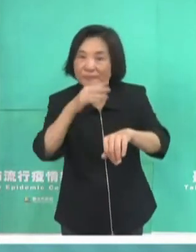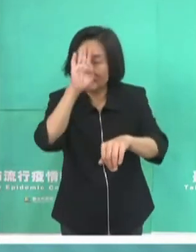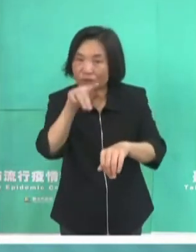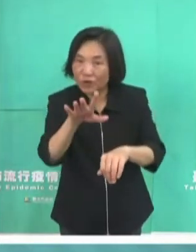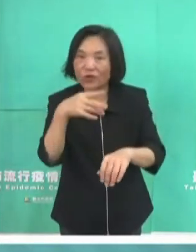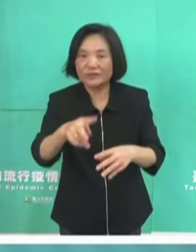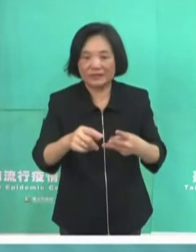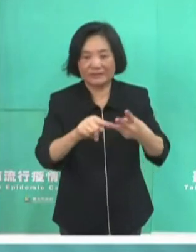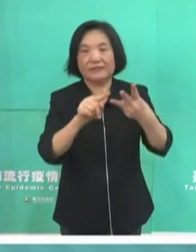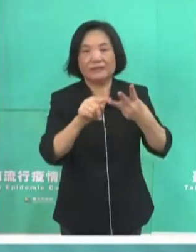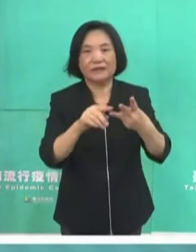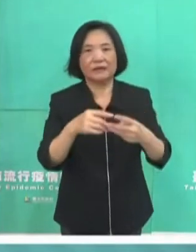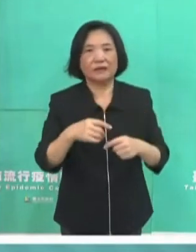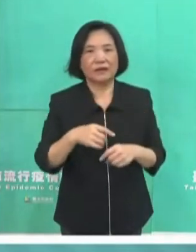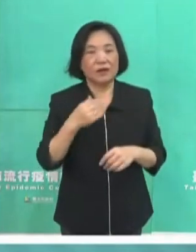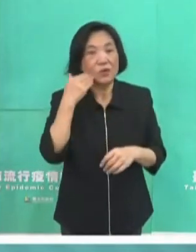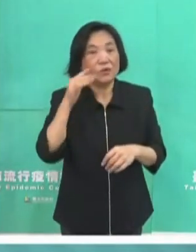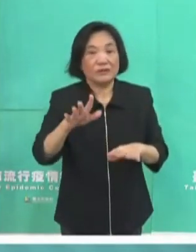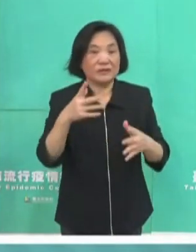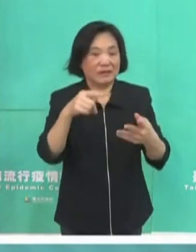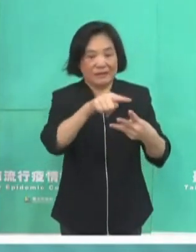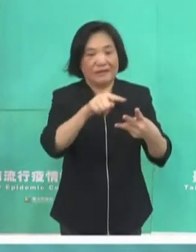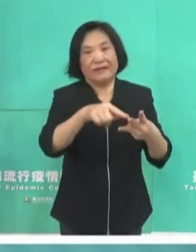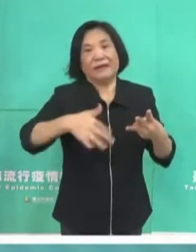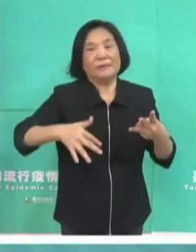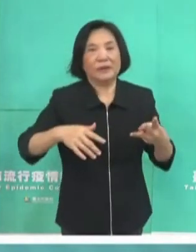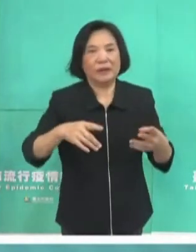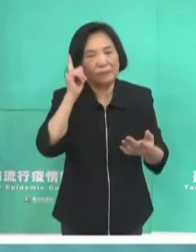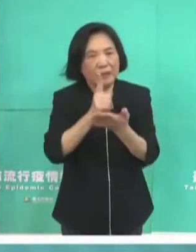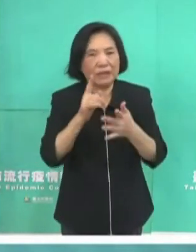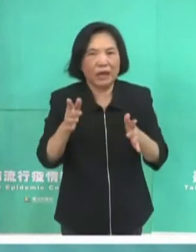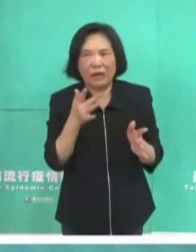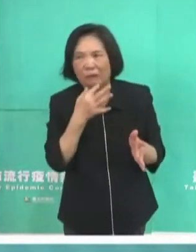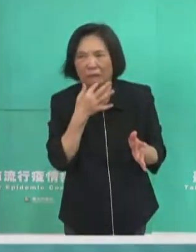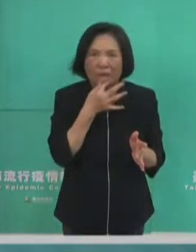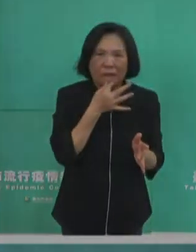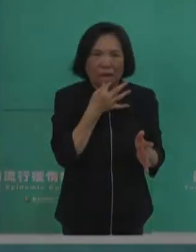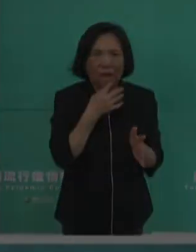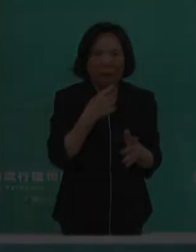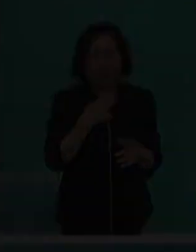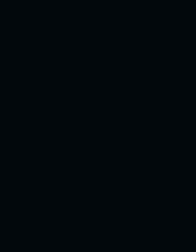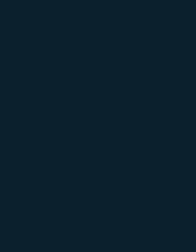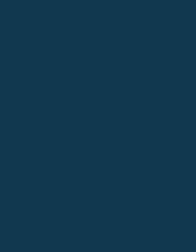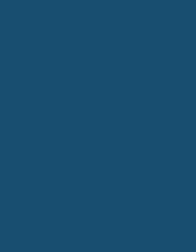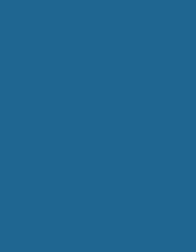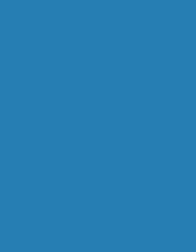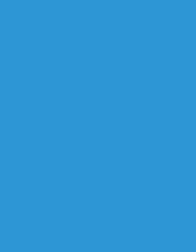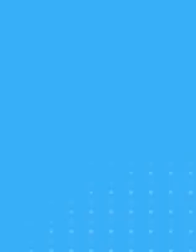那你看每天这样疑神疑鬼的哦，惊弓之鸟，这怎么过日子的？